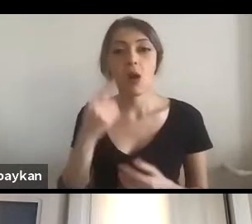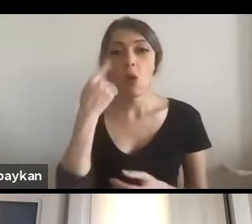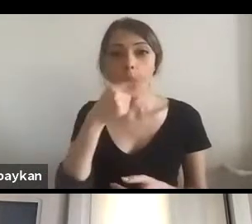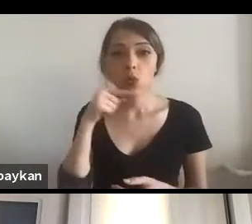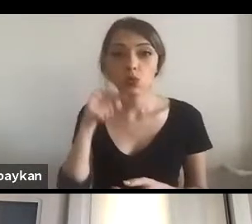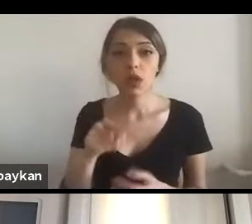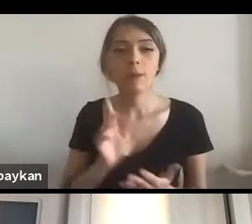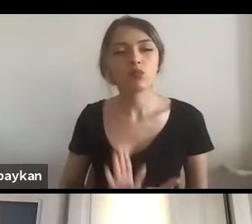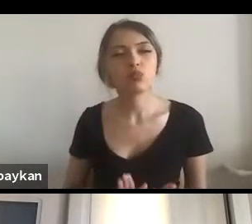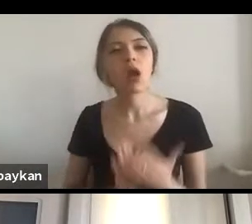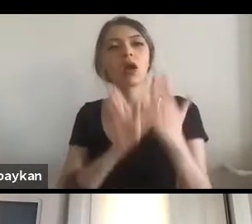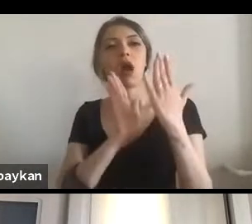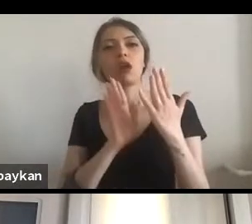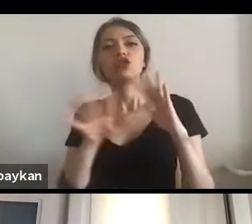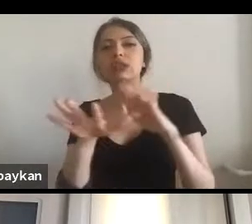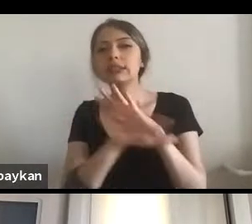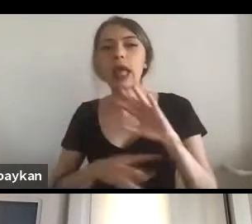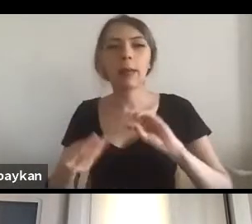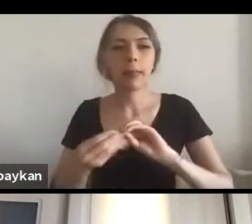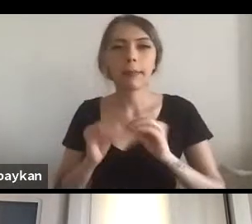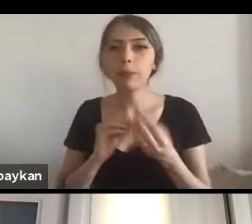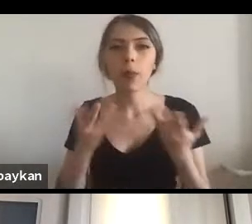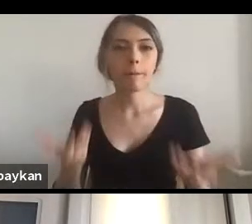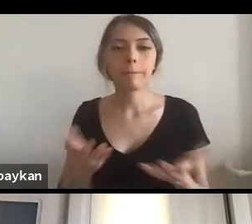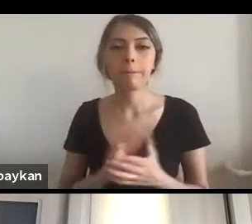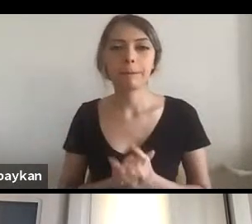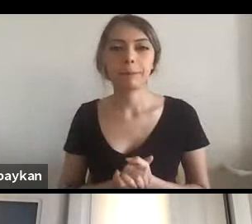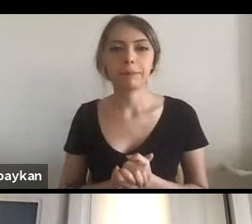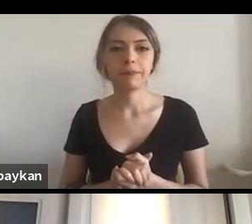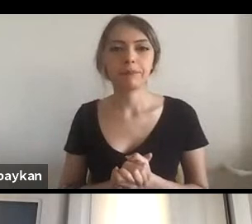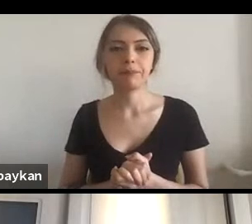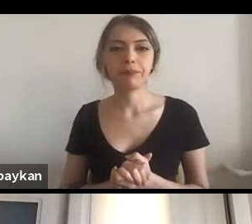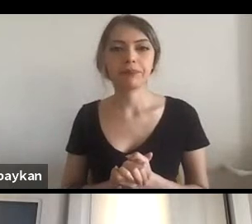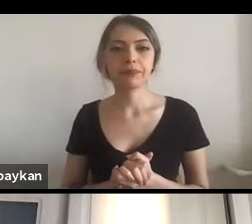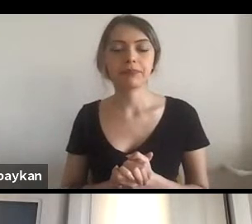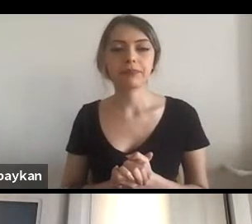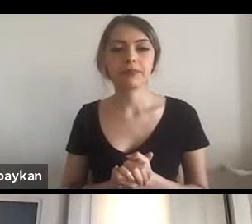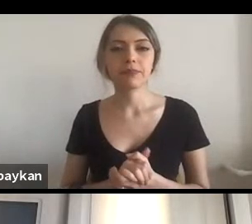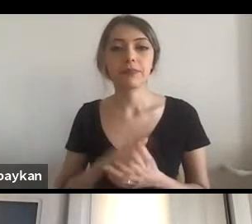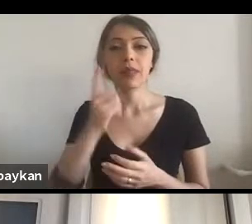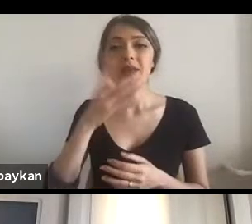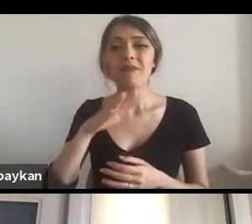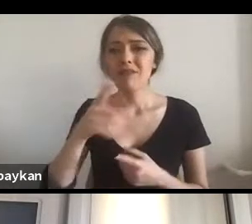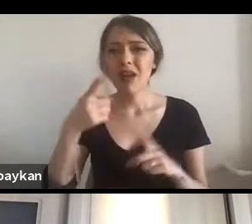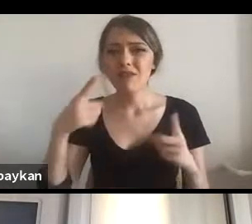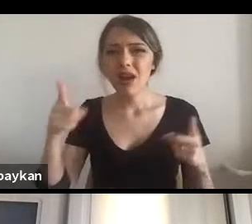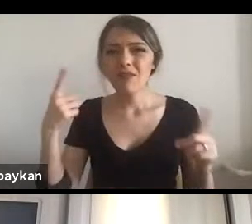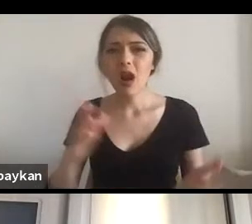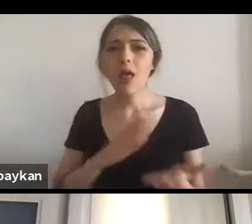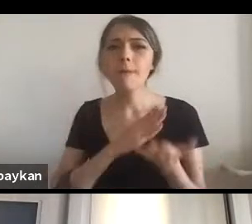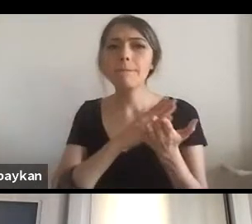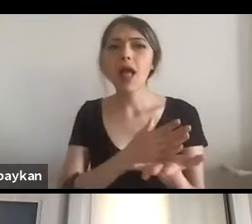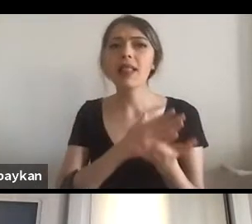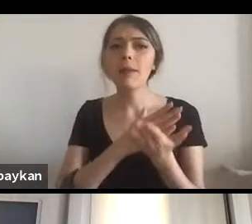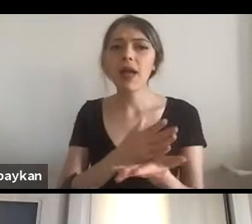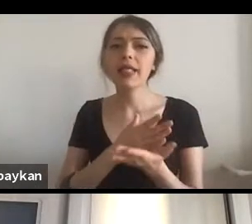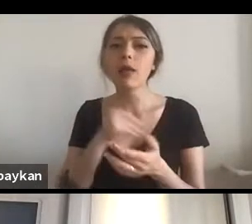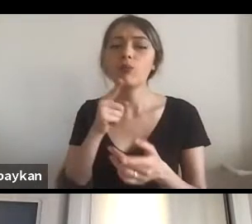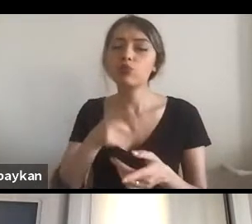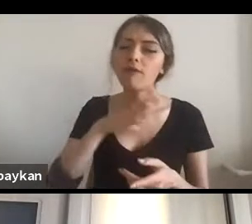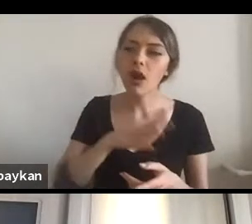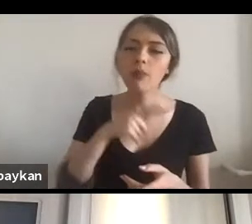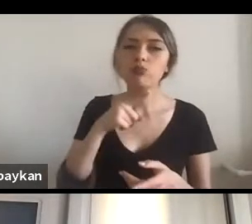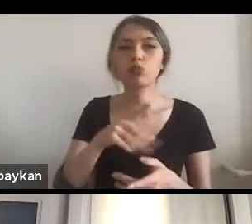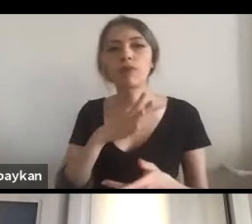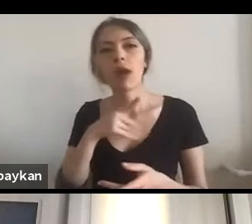karşı temel mesele sadece başka belgeler ve hayır bu hakikatler de var, bu da var, bu da